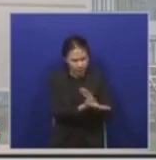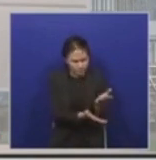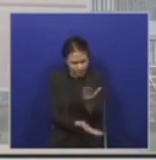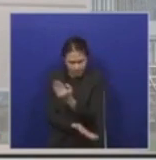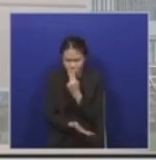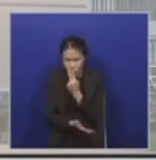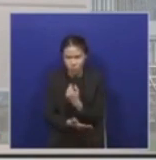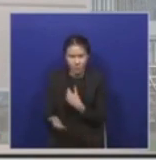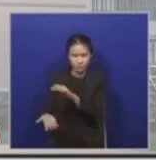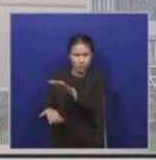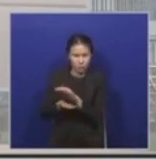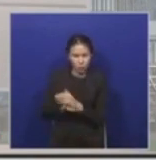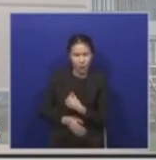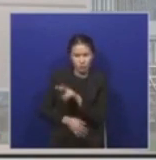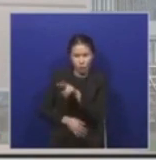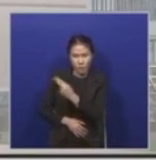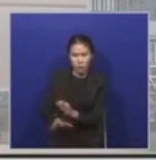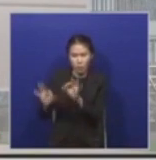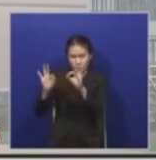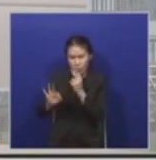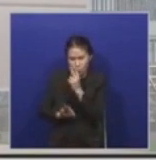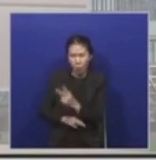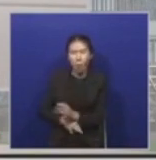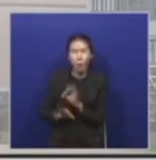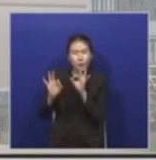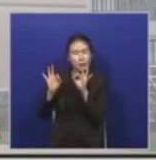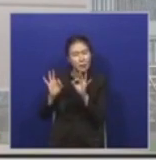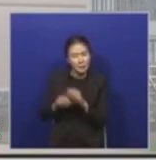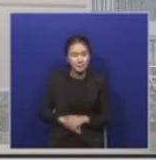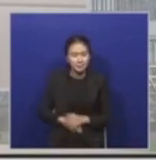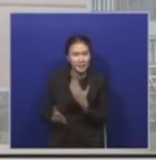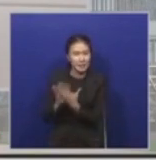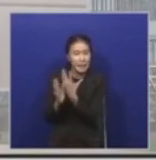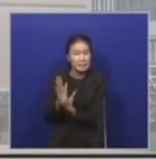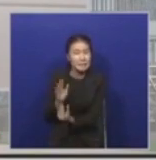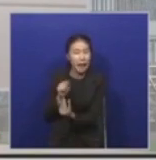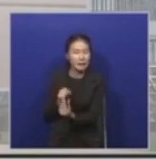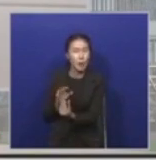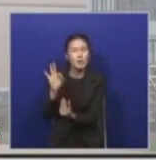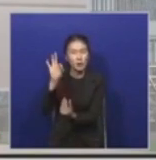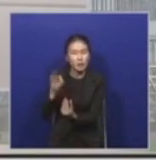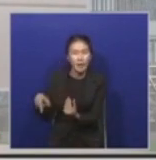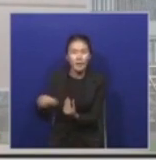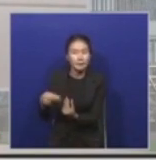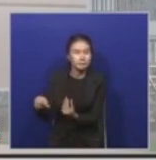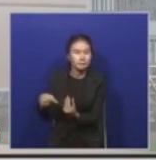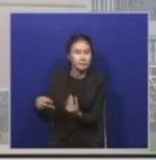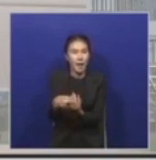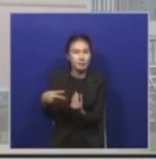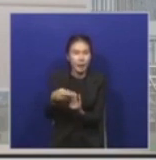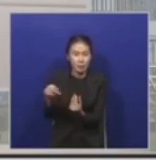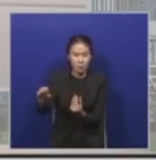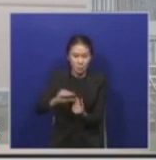าลายนี่ก็ส่งมา 20,000 กว่าบาทเออก็ยังดีมีสลึงพึงบรรจบให้ครบบาทเดี๋ยวมันก็